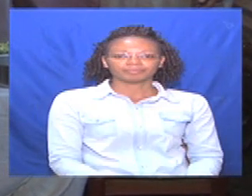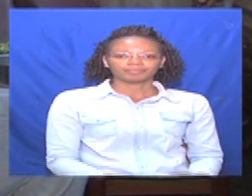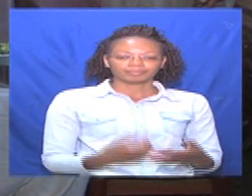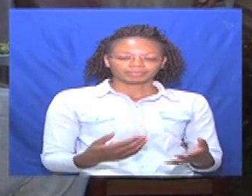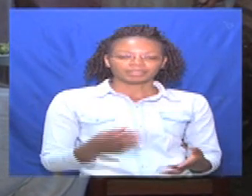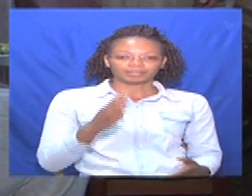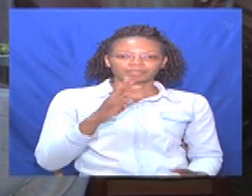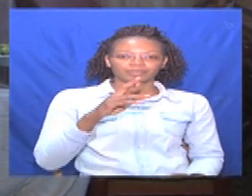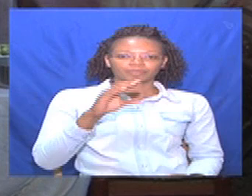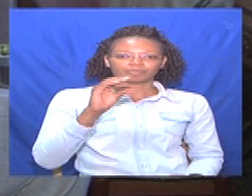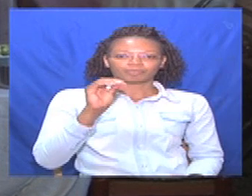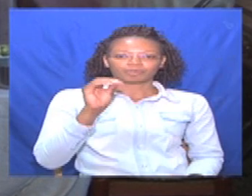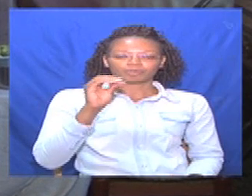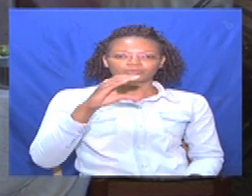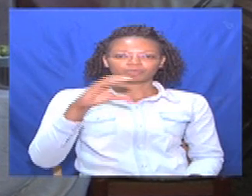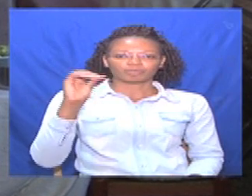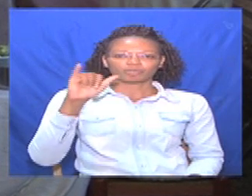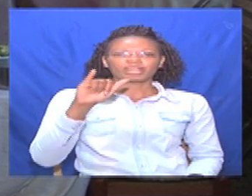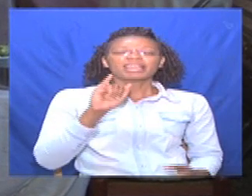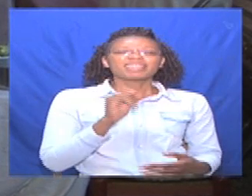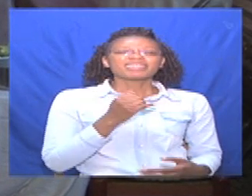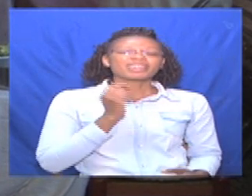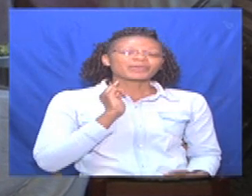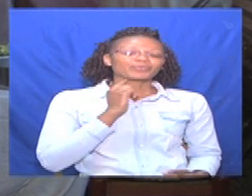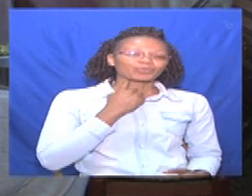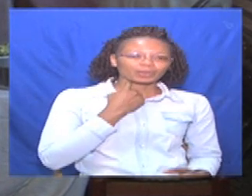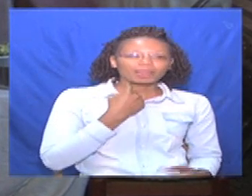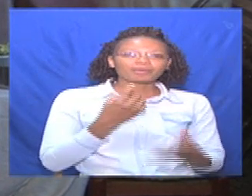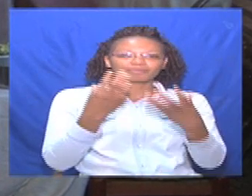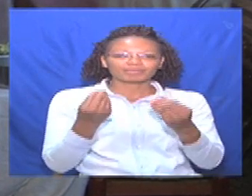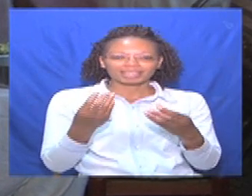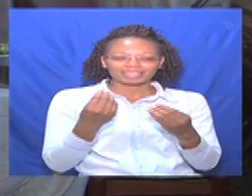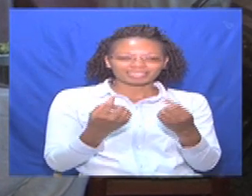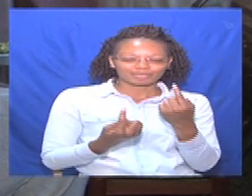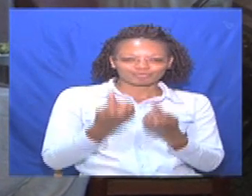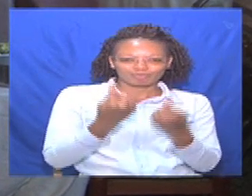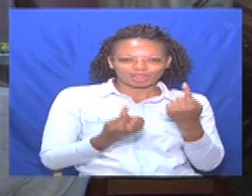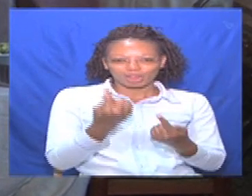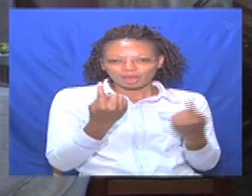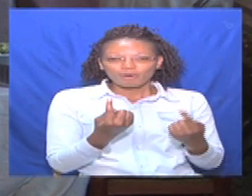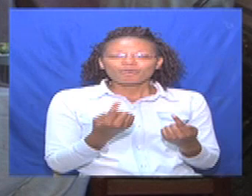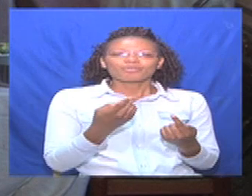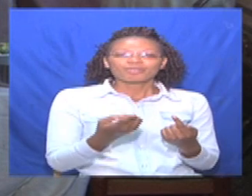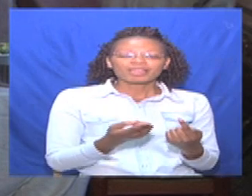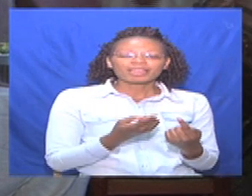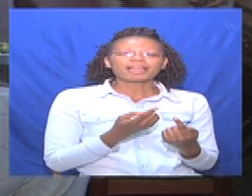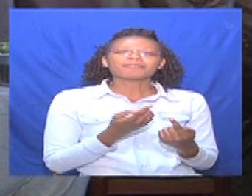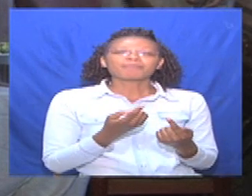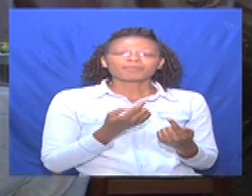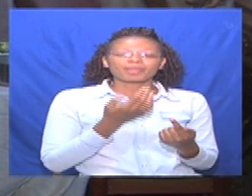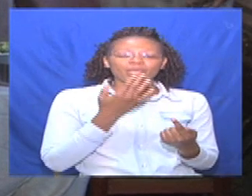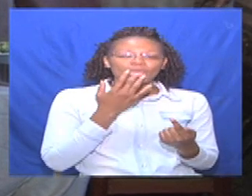Stir-fried broccoli is very tasty and very easy to make and very much nutritious. Yeah.